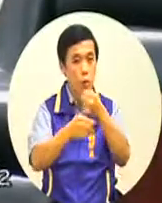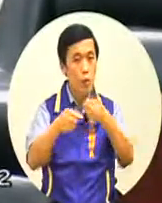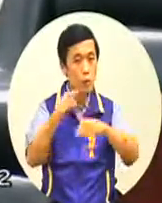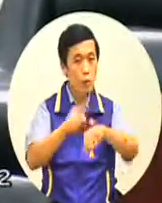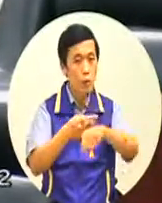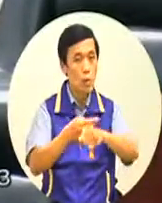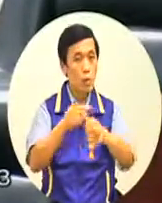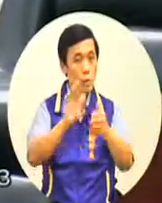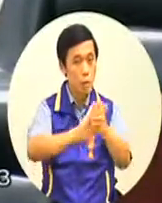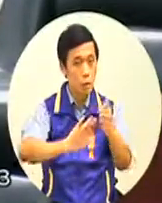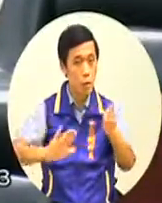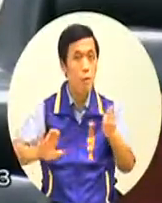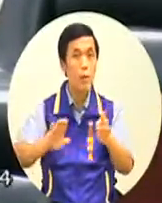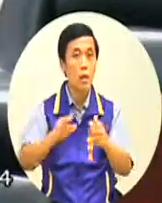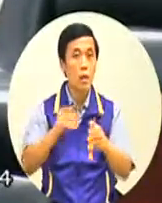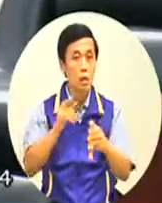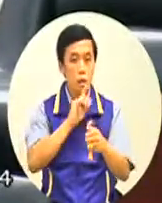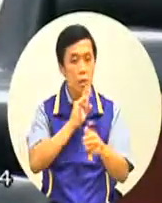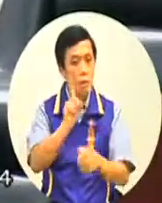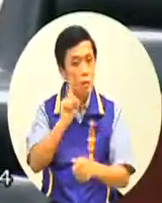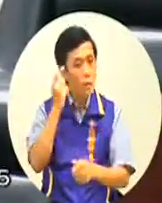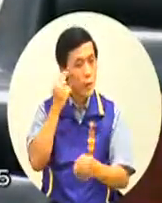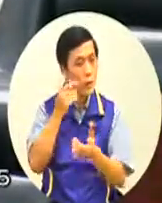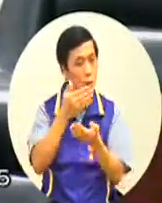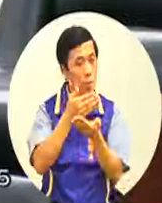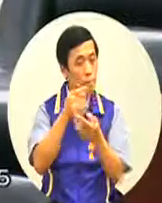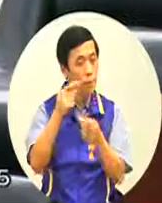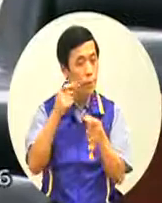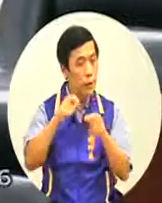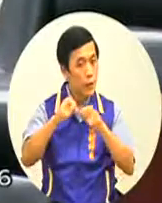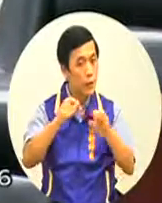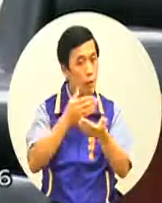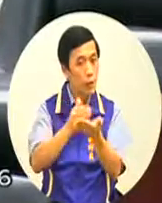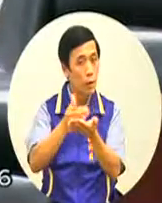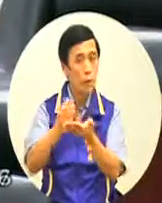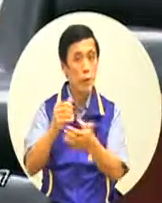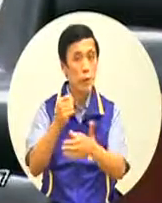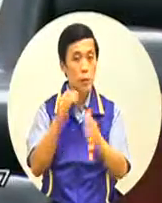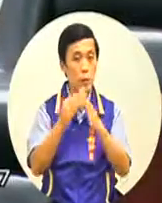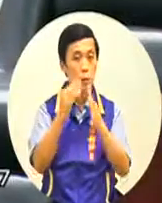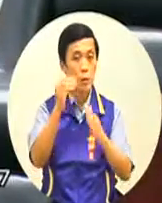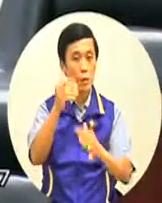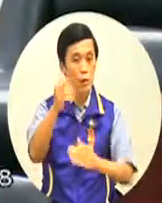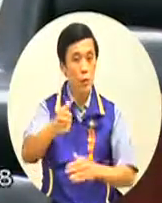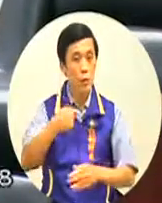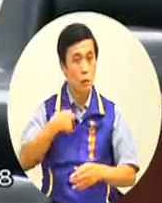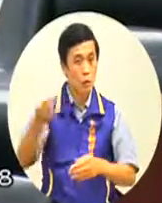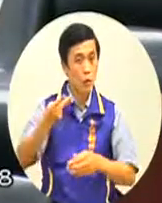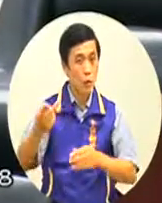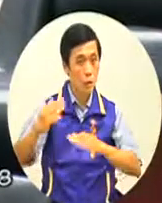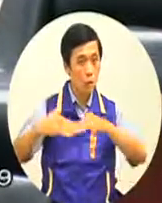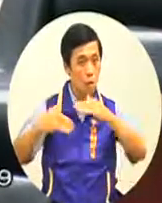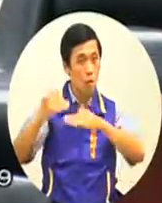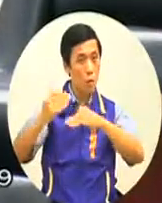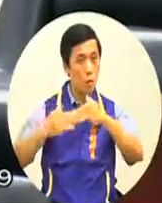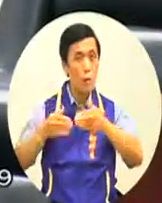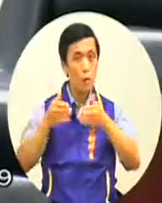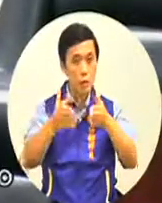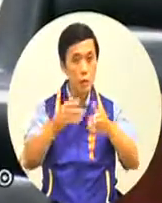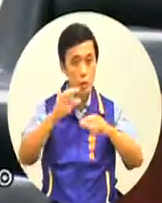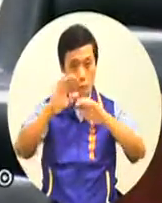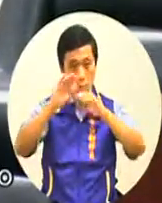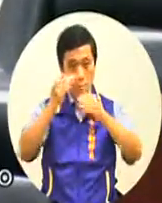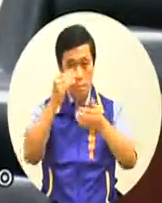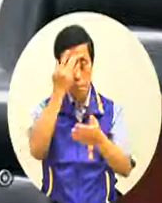缩短，能够做更好的美好，我相信局长我们应该可以一起努力去做这些事情。我不知道说现在要退休的时